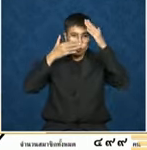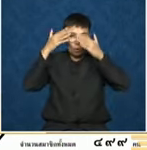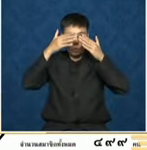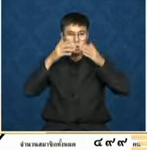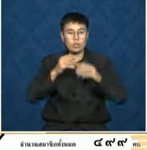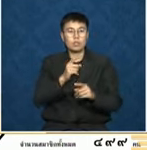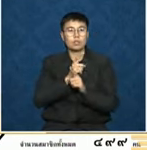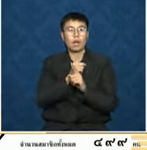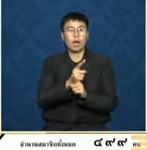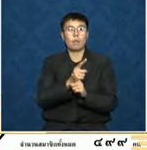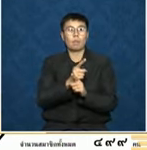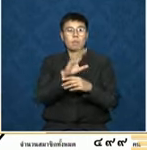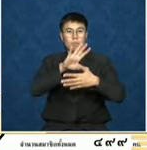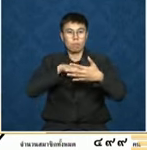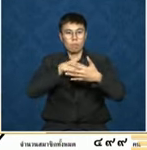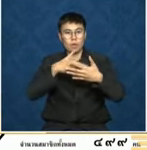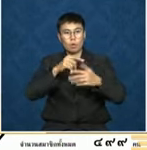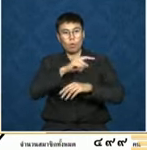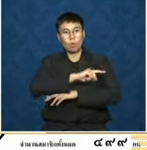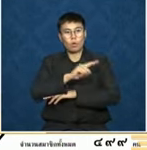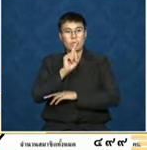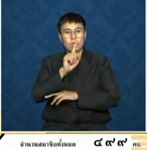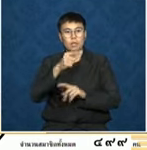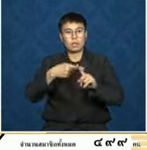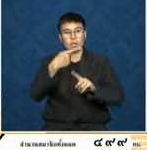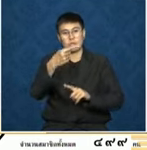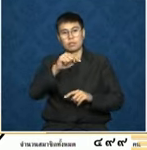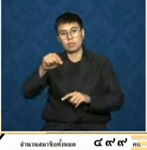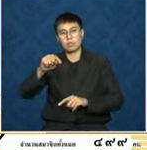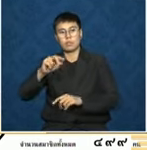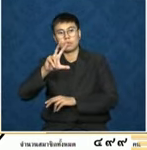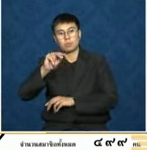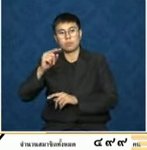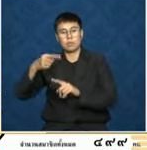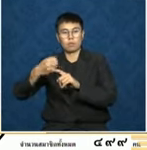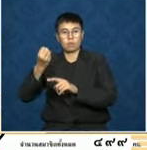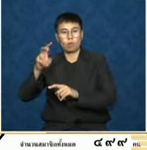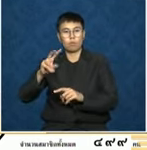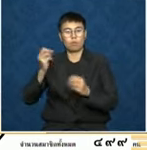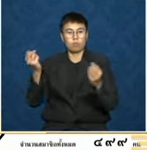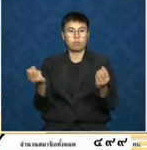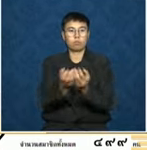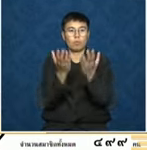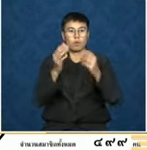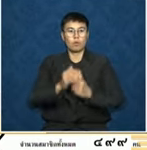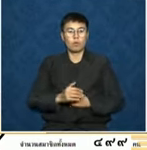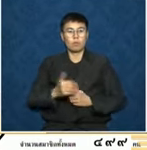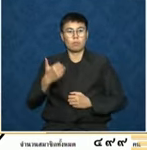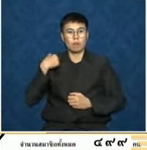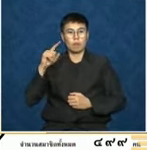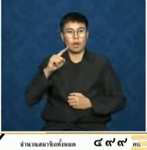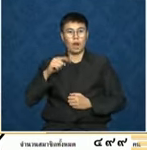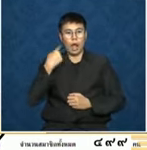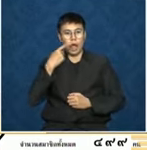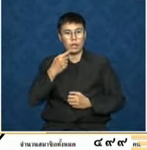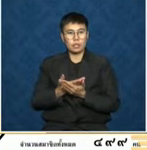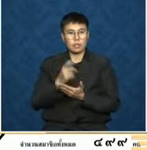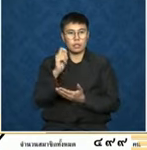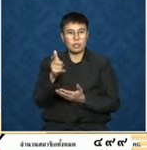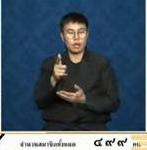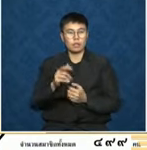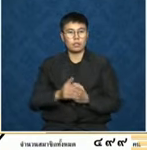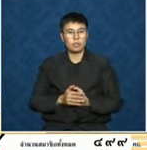ามปีปฏิทินนะครับก็อยากจะให้พิจารณาปัจจัยต่างๆอย่างถี่ถ้วนแล้วก็ผลกระทบที่จะเกิดขึ้นกับสเตคโฮลด์หรือผู้มีส่วนได้ส่วนเสียต่าง